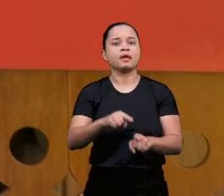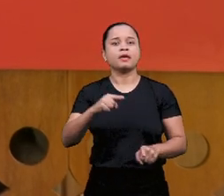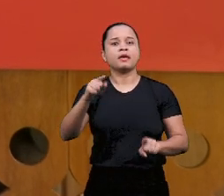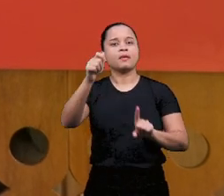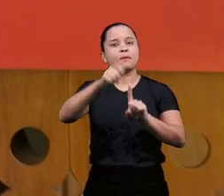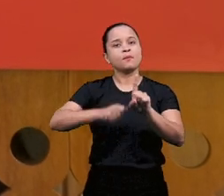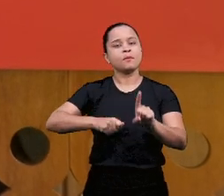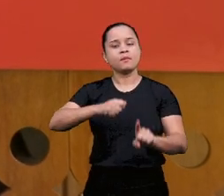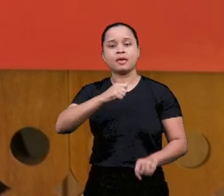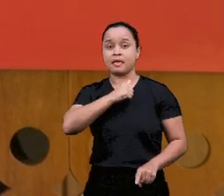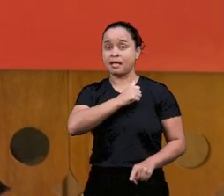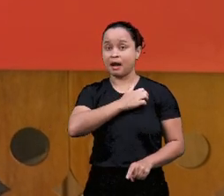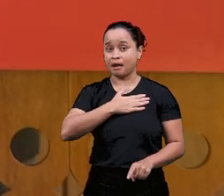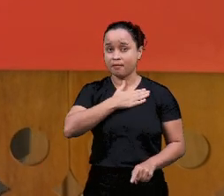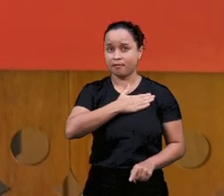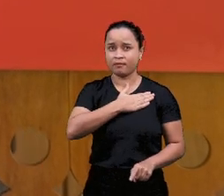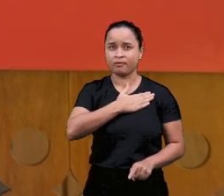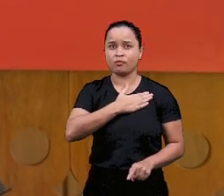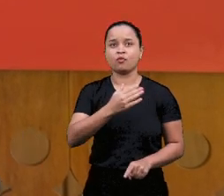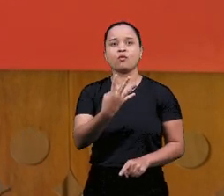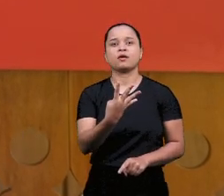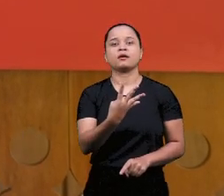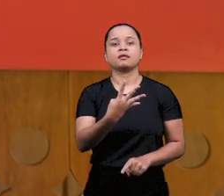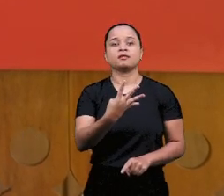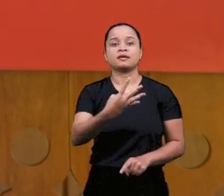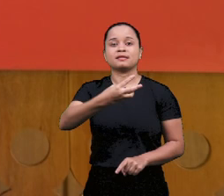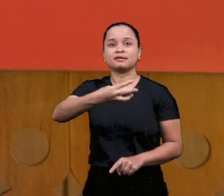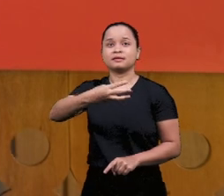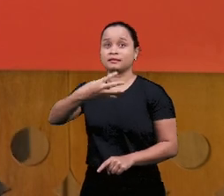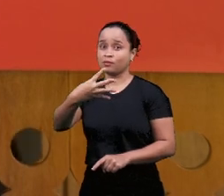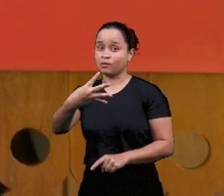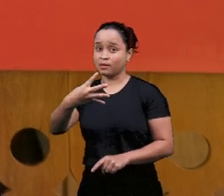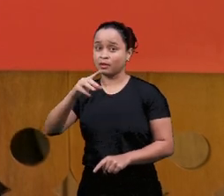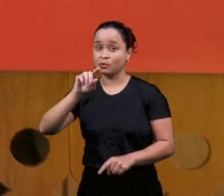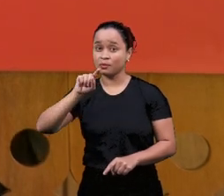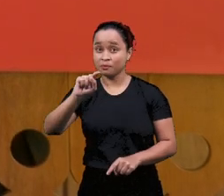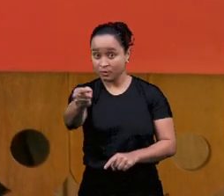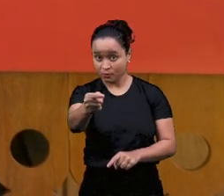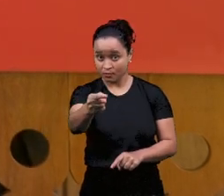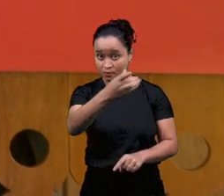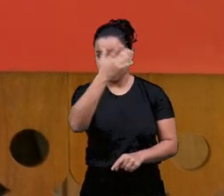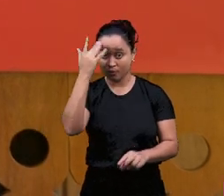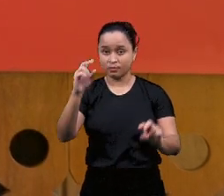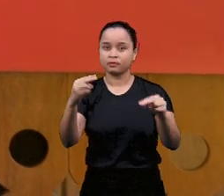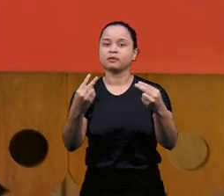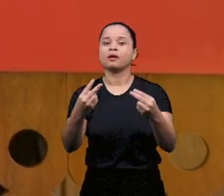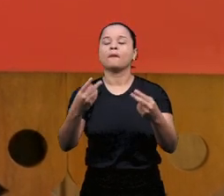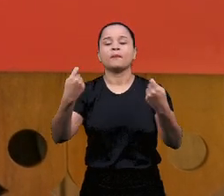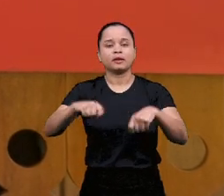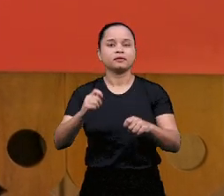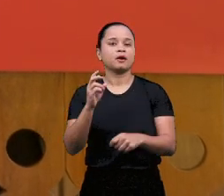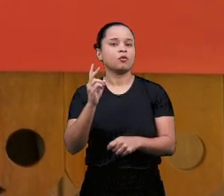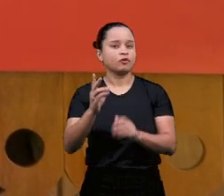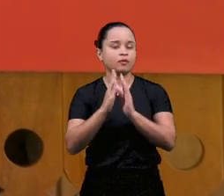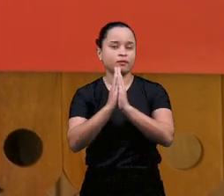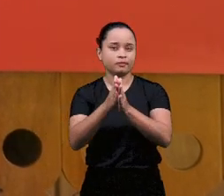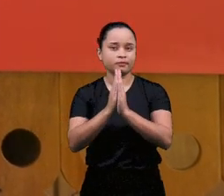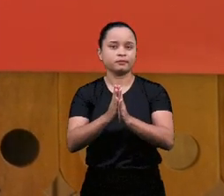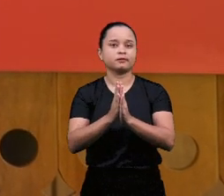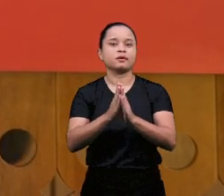près. Donc nous devons continuer à prier pour cette programmation de l'évangile éternel.